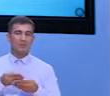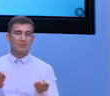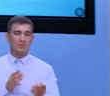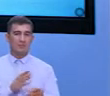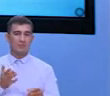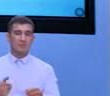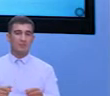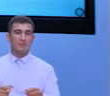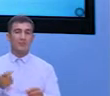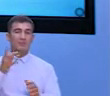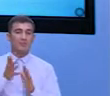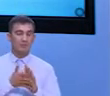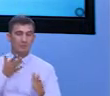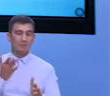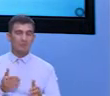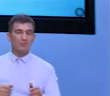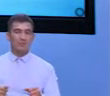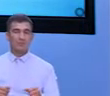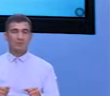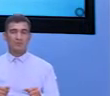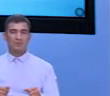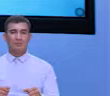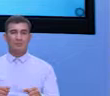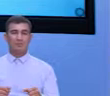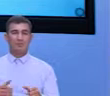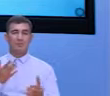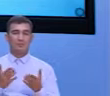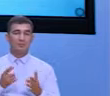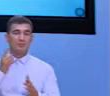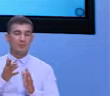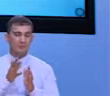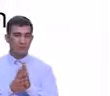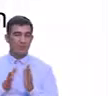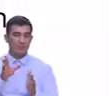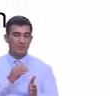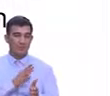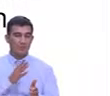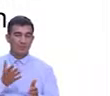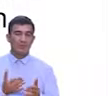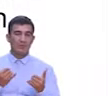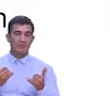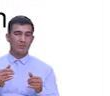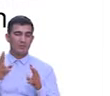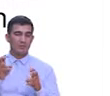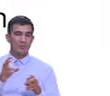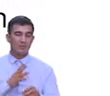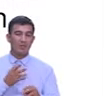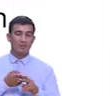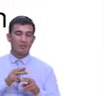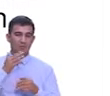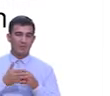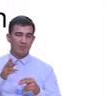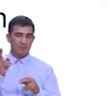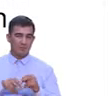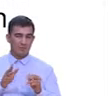bo'ldi. Tushunarli bo'ldimi sizga topshiriq? Demak, tushunarli bo'lgan bo'lsa, bugungi mavzuyimizni